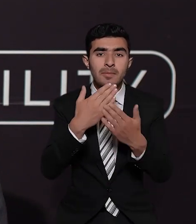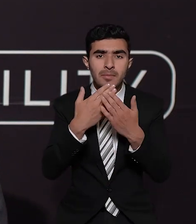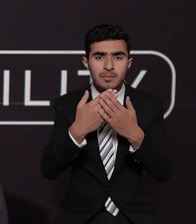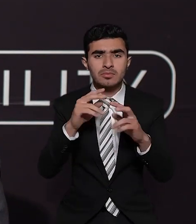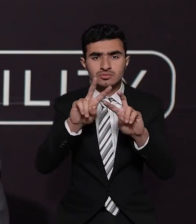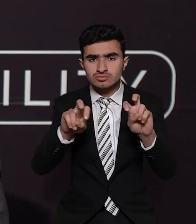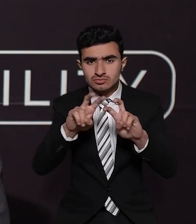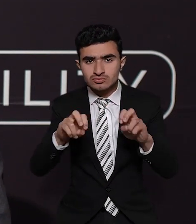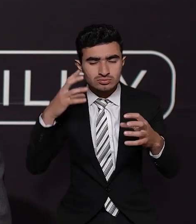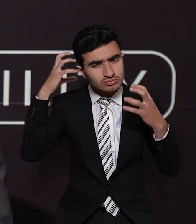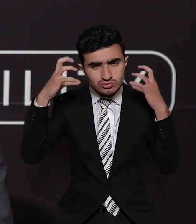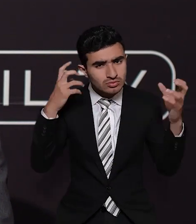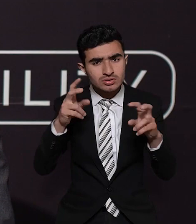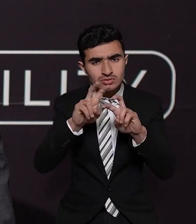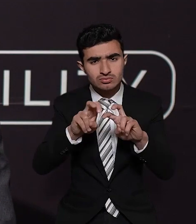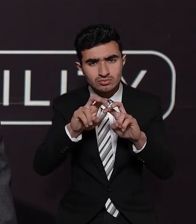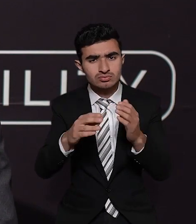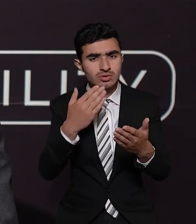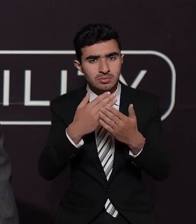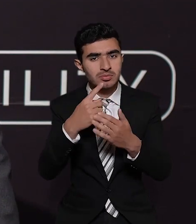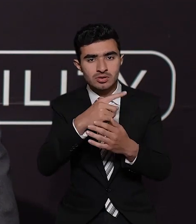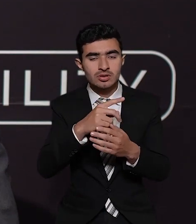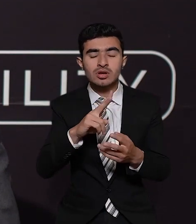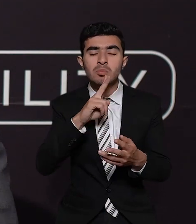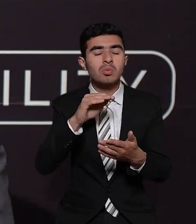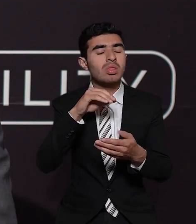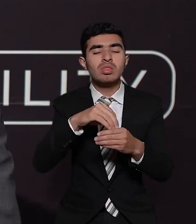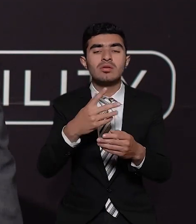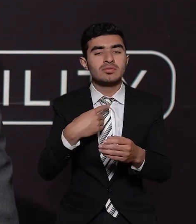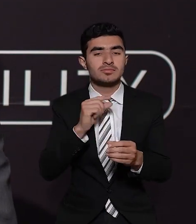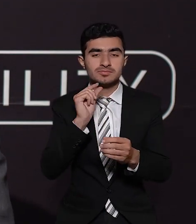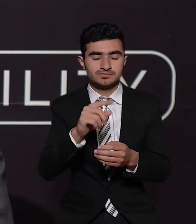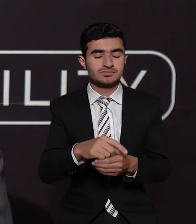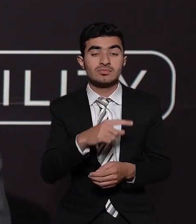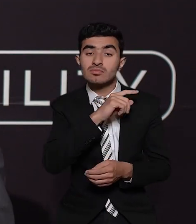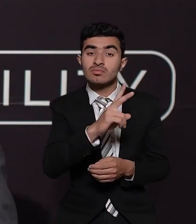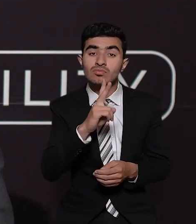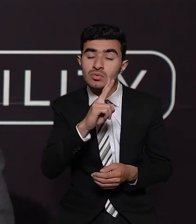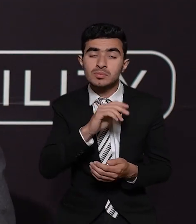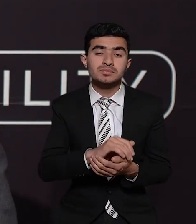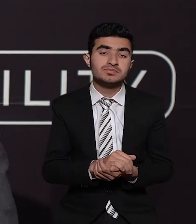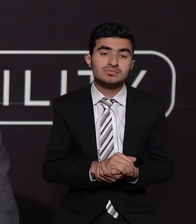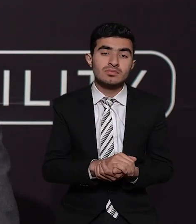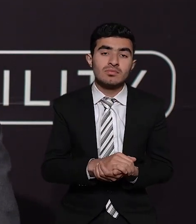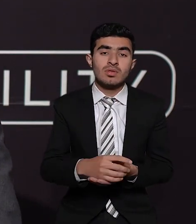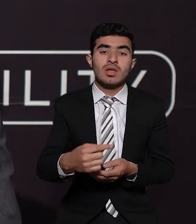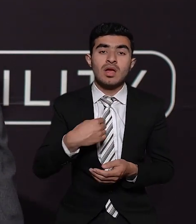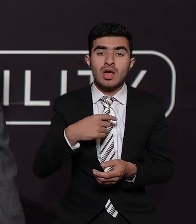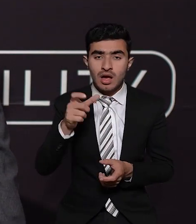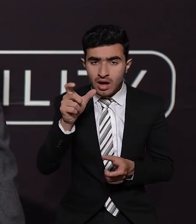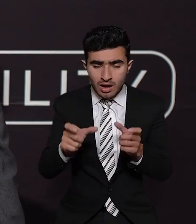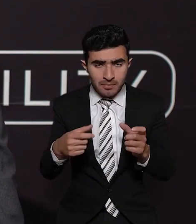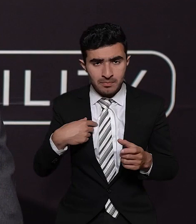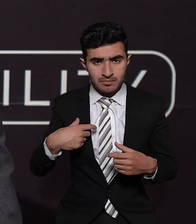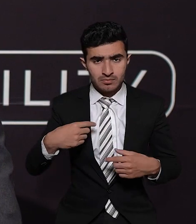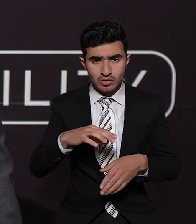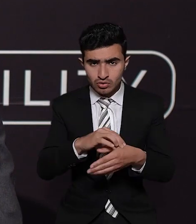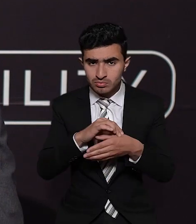سٹریس ریسرچ کہا جاتا ہے، اس کا کہنا ہے کہ ہم ذہنی طور